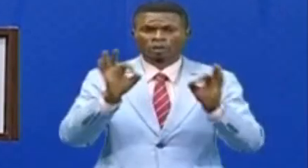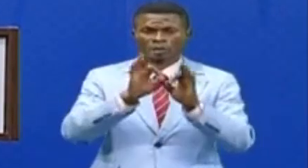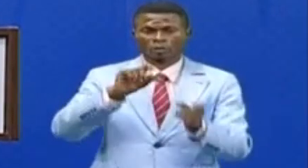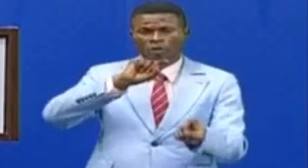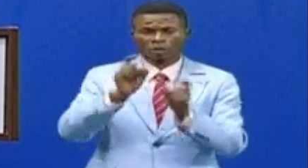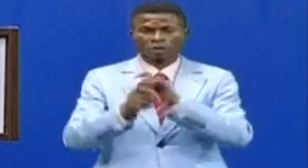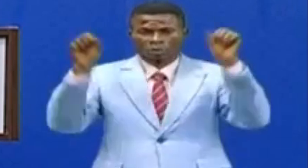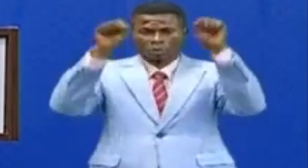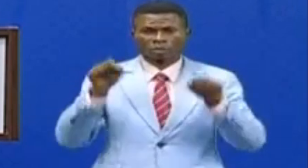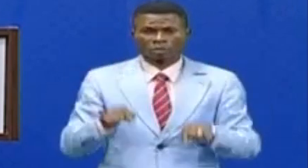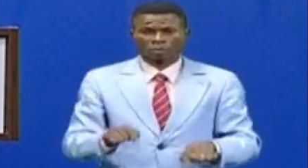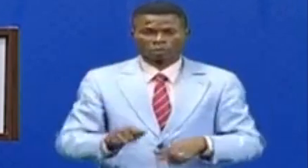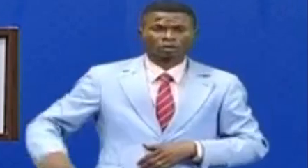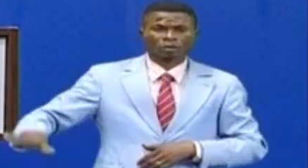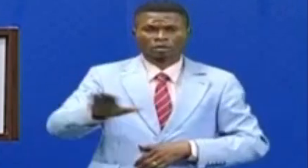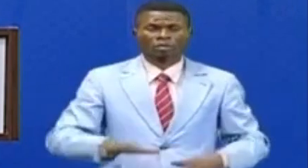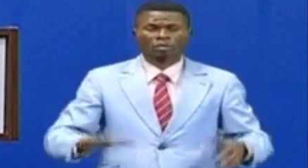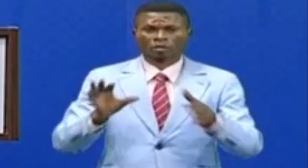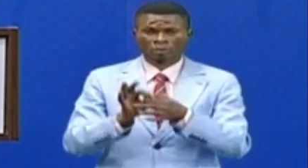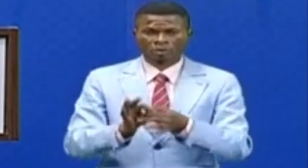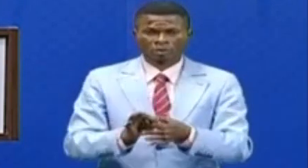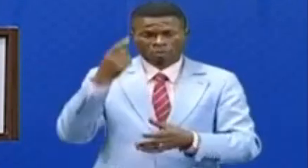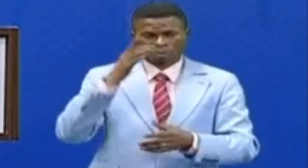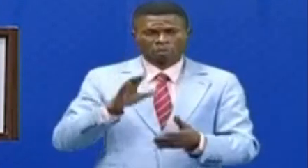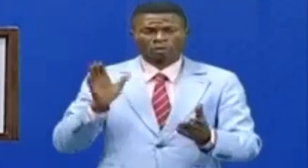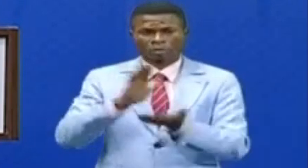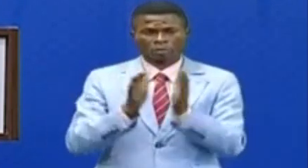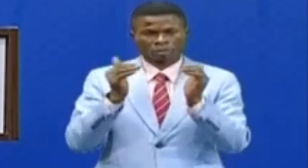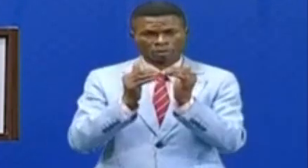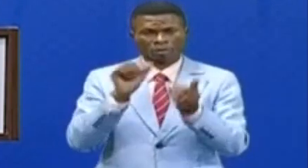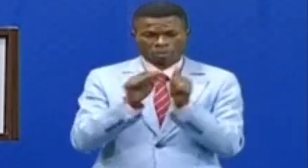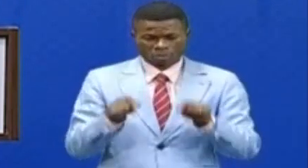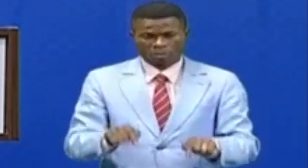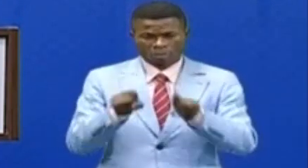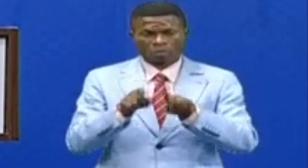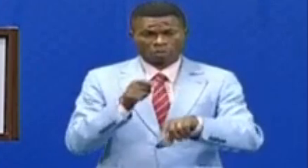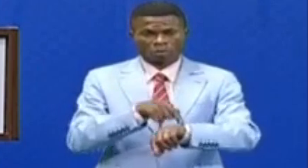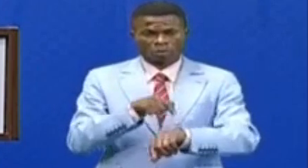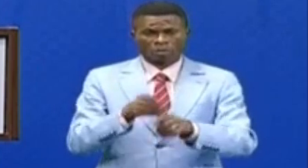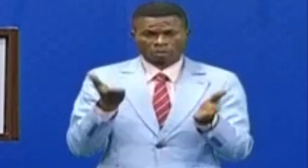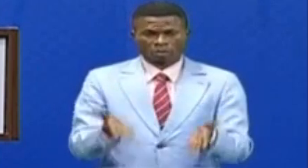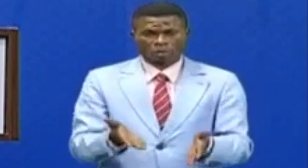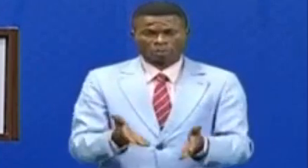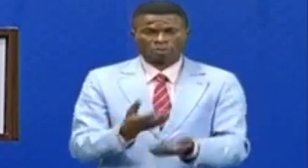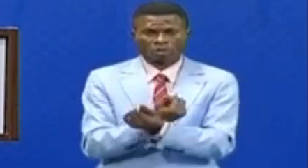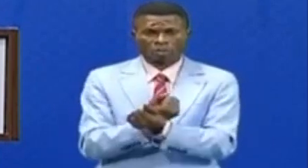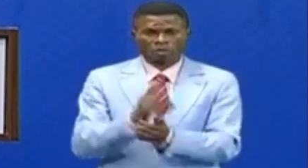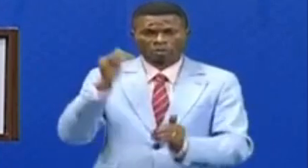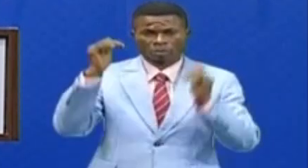les systèmes actuels des Nations Unies afin de l'adapter aux défis de l'heure et de notre temps, en respectant les